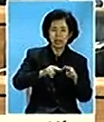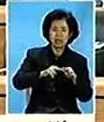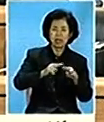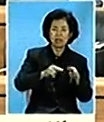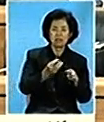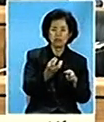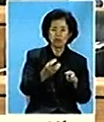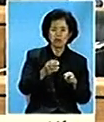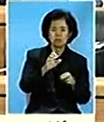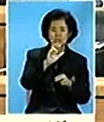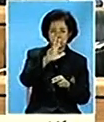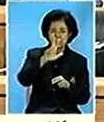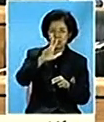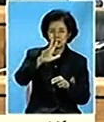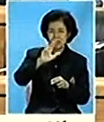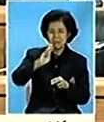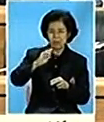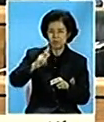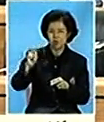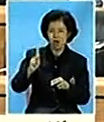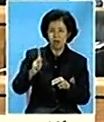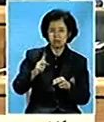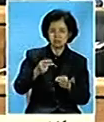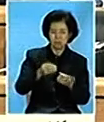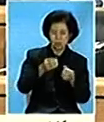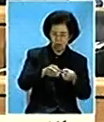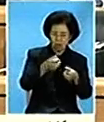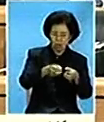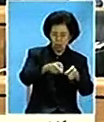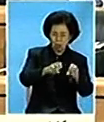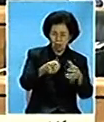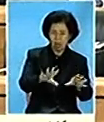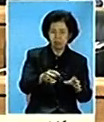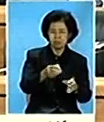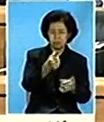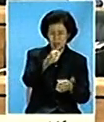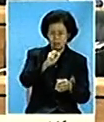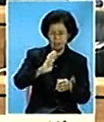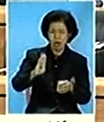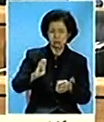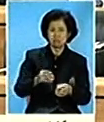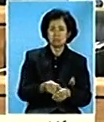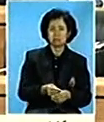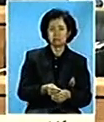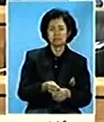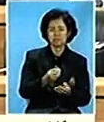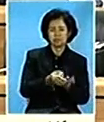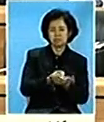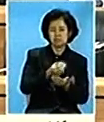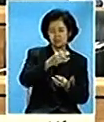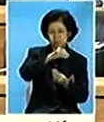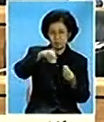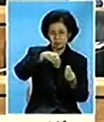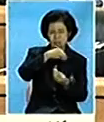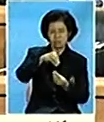ะครับเมื่อไปเป็นไข่ดาวแล้วก็ฟองละ10บาทอย่างนี้เป็นต้นเพราะฉะนั้นเศรษฐกิจของเราจ